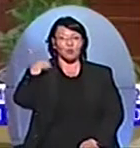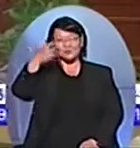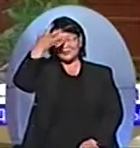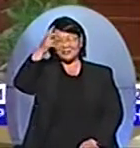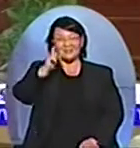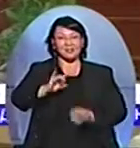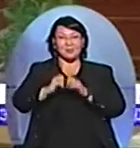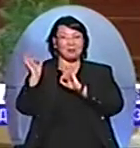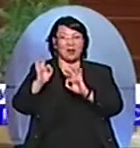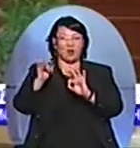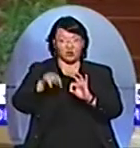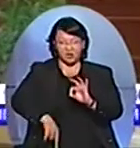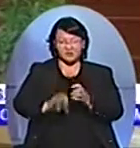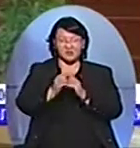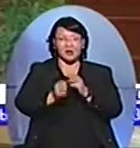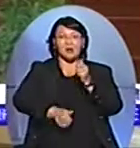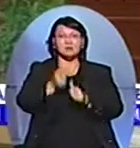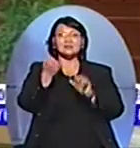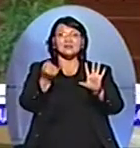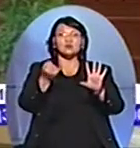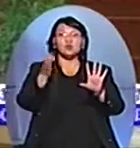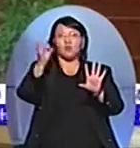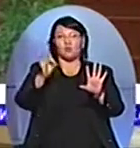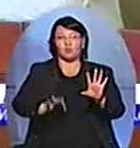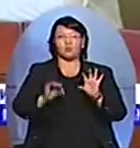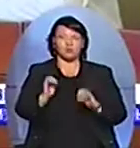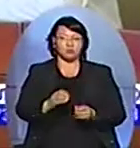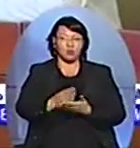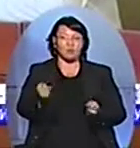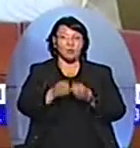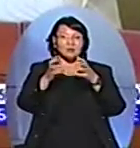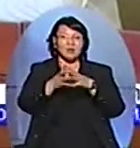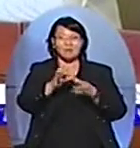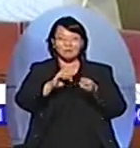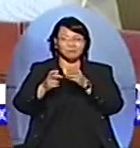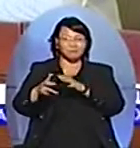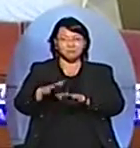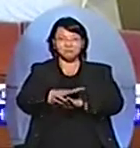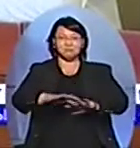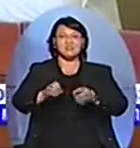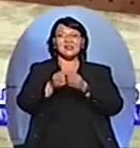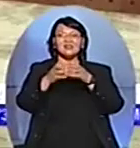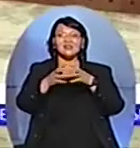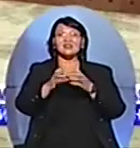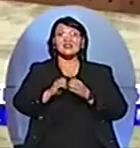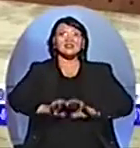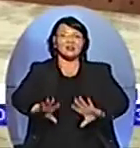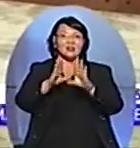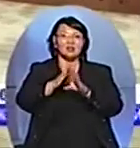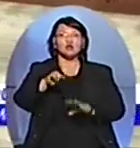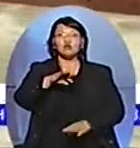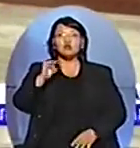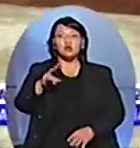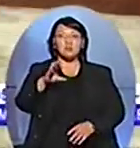буюу 66% олгосныг судалгаа харуулж байна. За бүтээн байгуулалтын хурдыг саруулахгүй тулд засгийн газар одоо төрийн орон сууцны